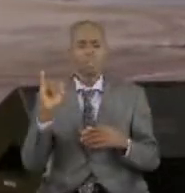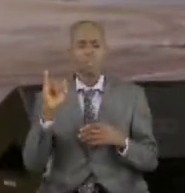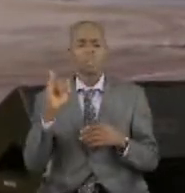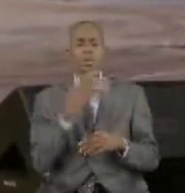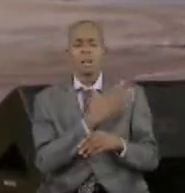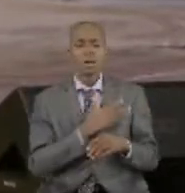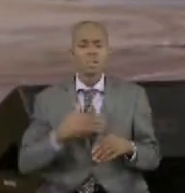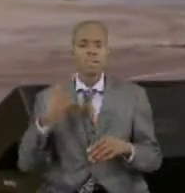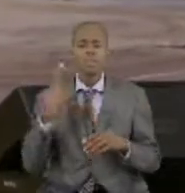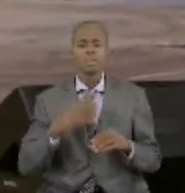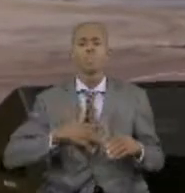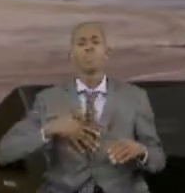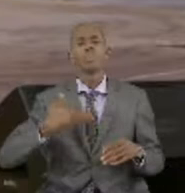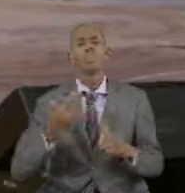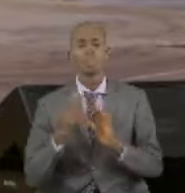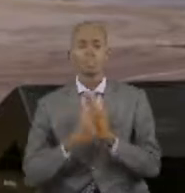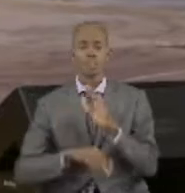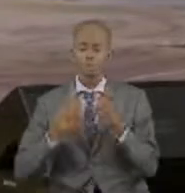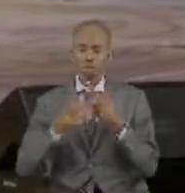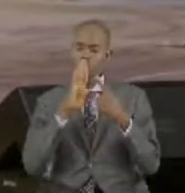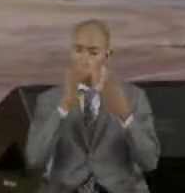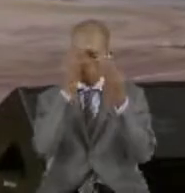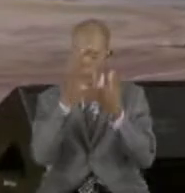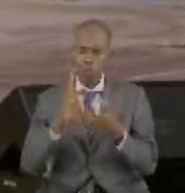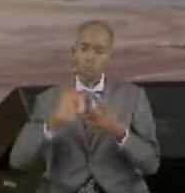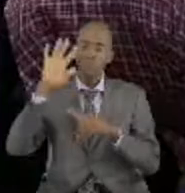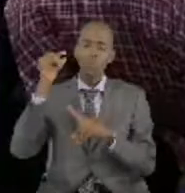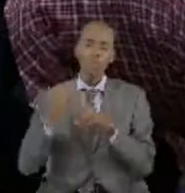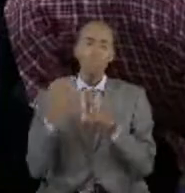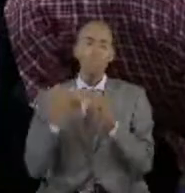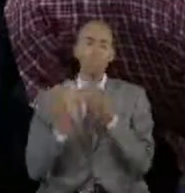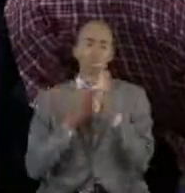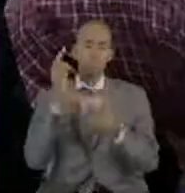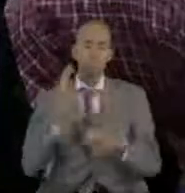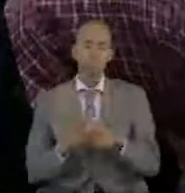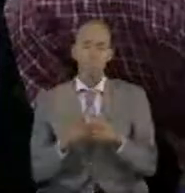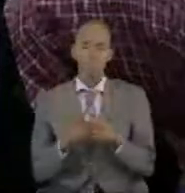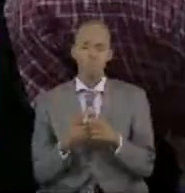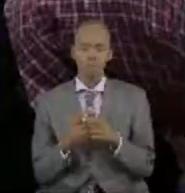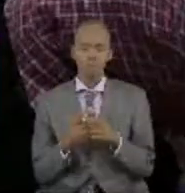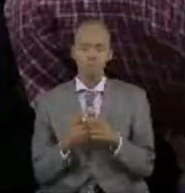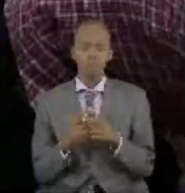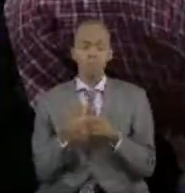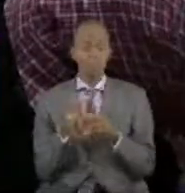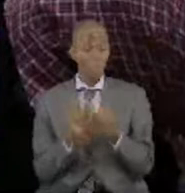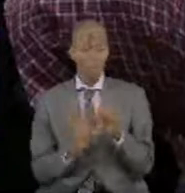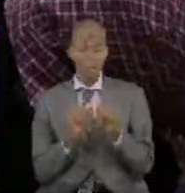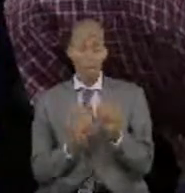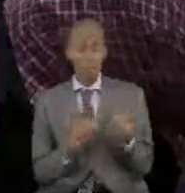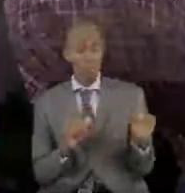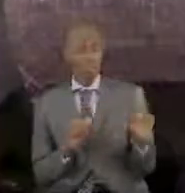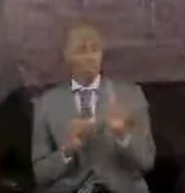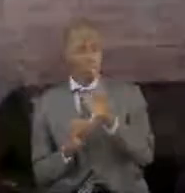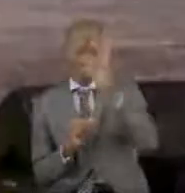compréhension et la bonne disposition pour hobby à ta parole au nom de jésus tout le monde des seniors